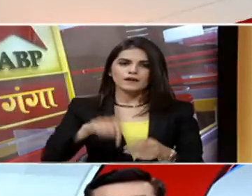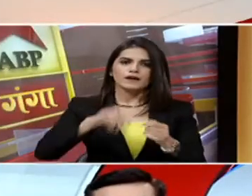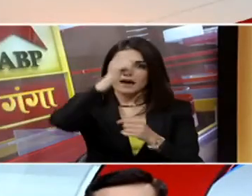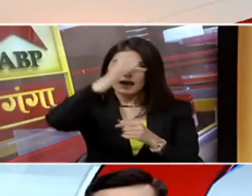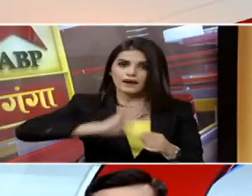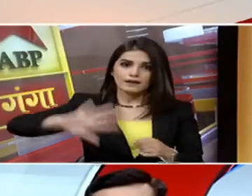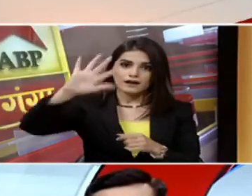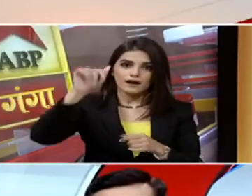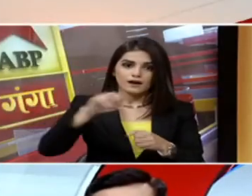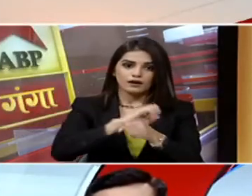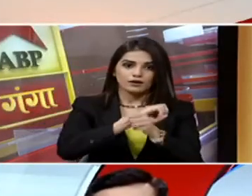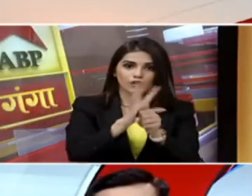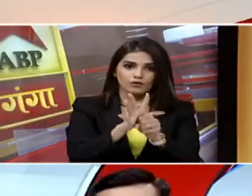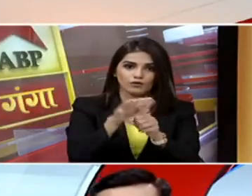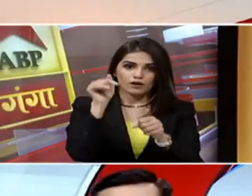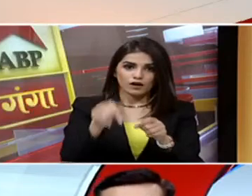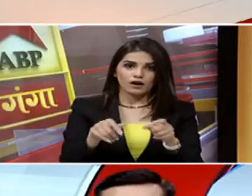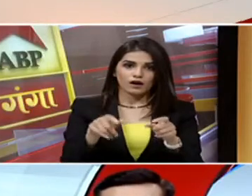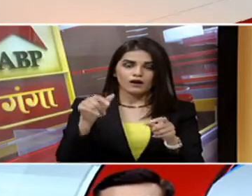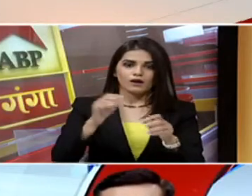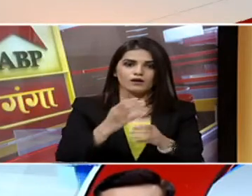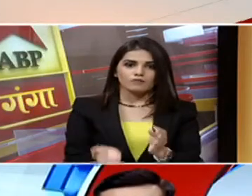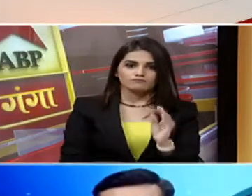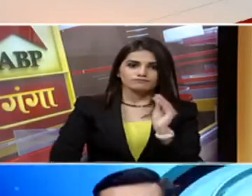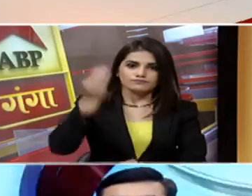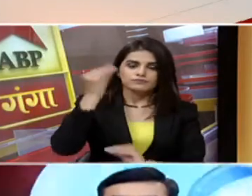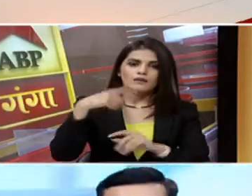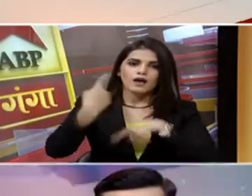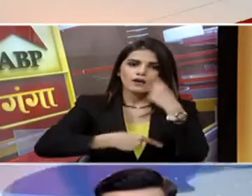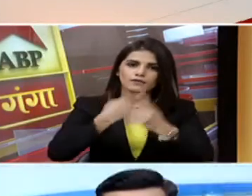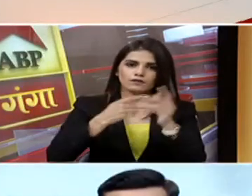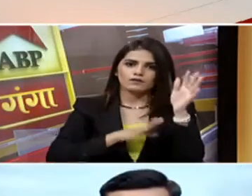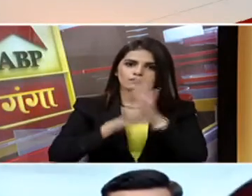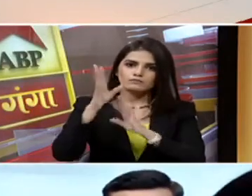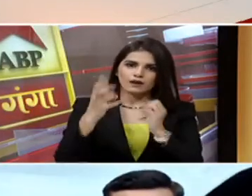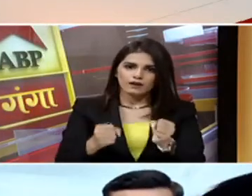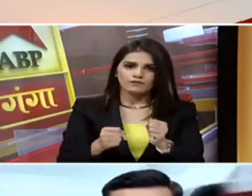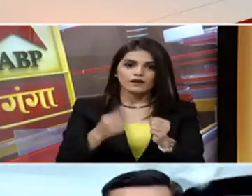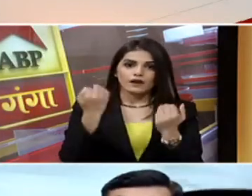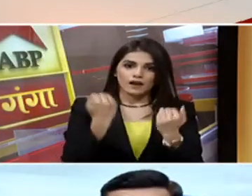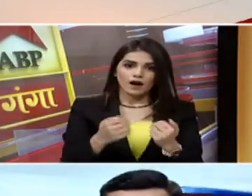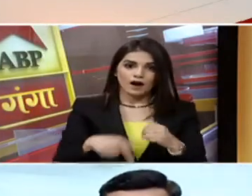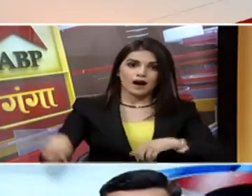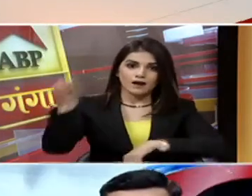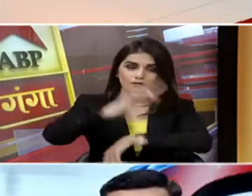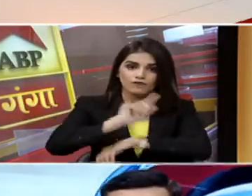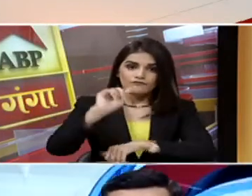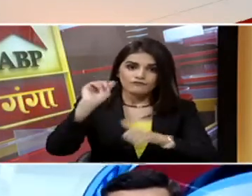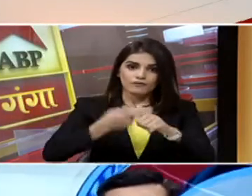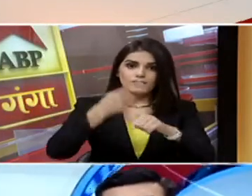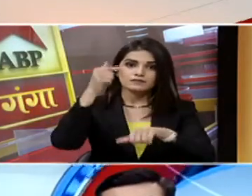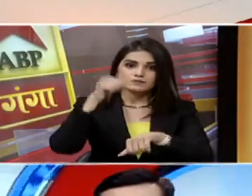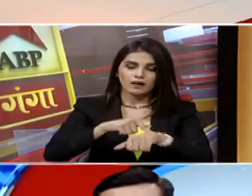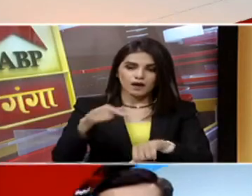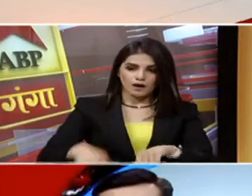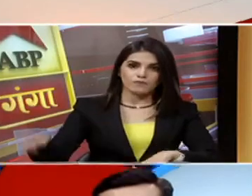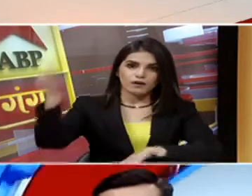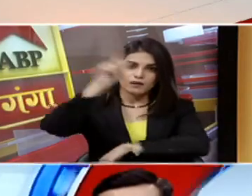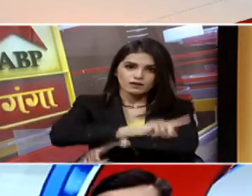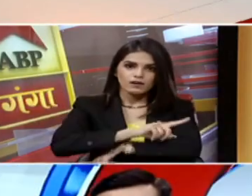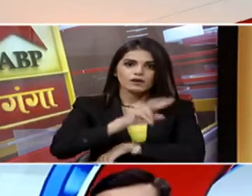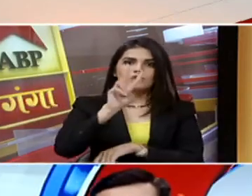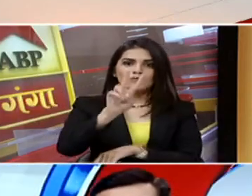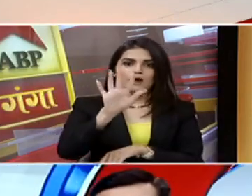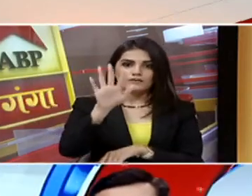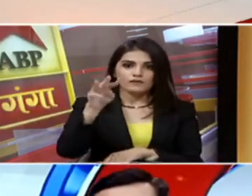कि भारत में एक और नया वायरस के मरीजों की संख्या तेजी से बढ़ रही है कि आज पहली बार 24 घंटे